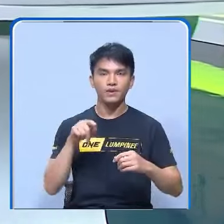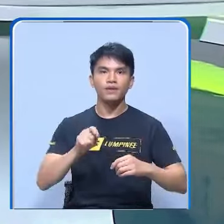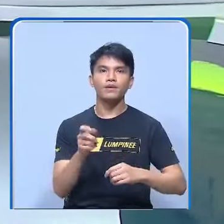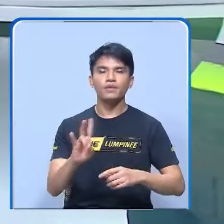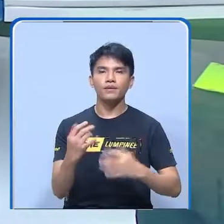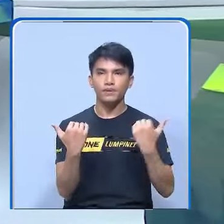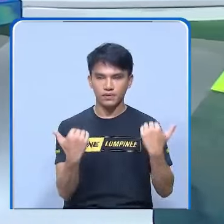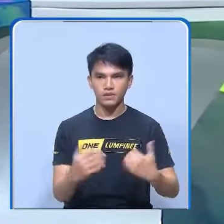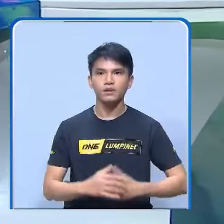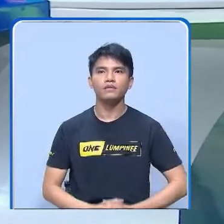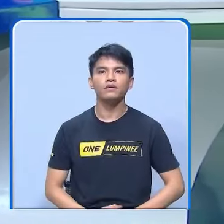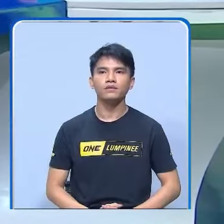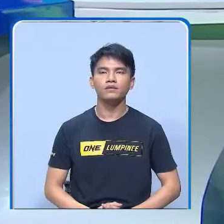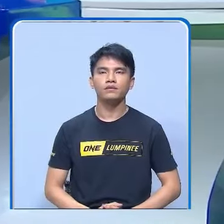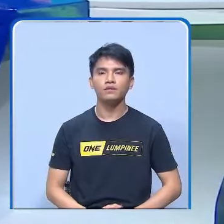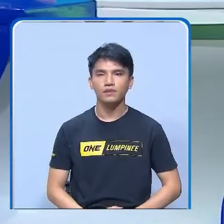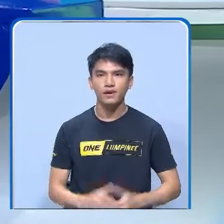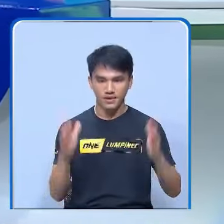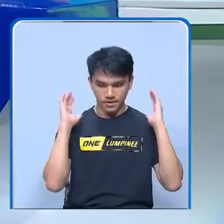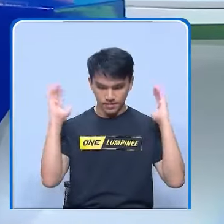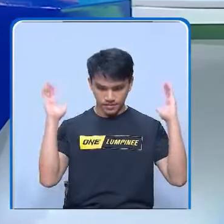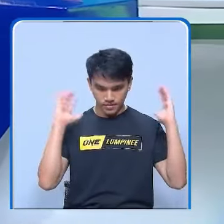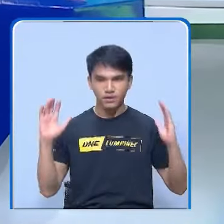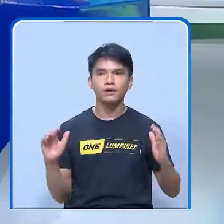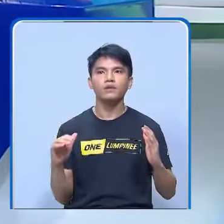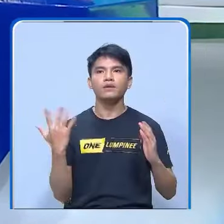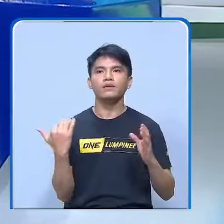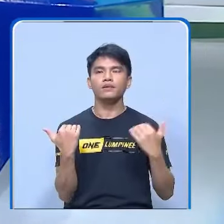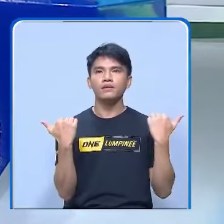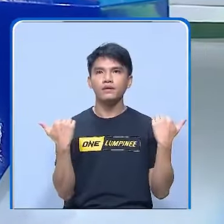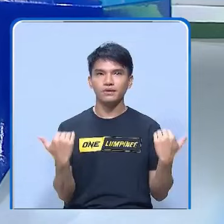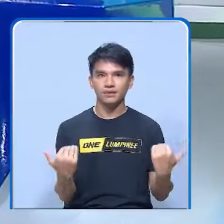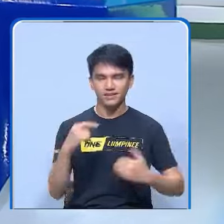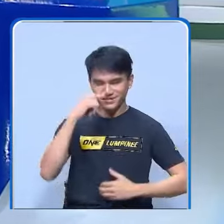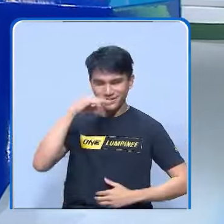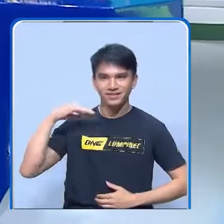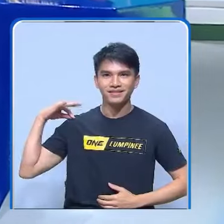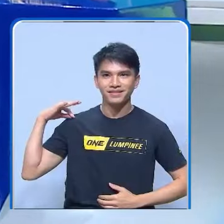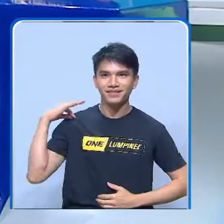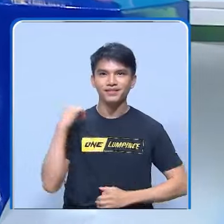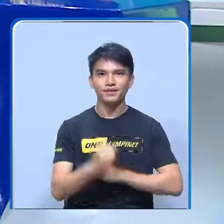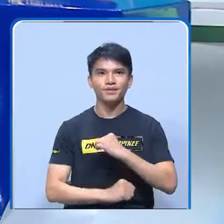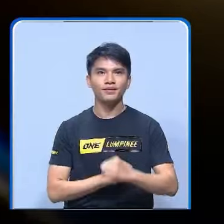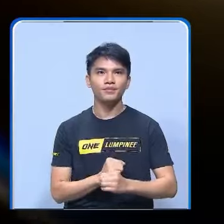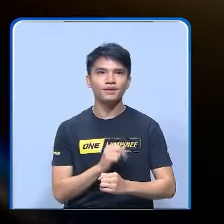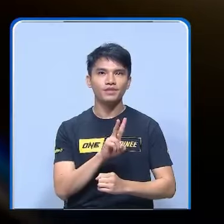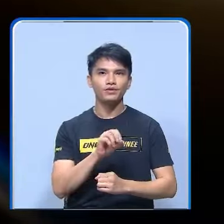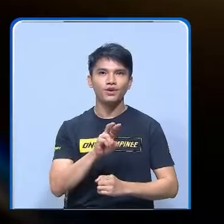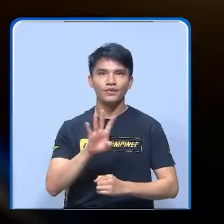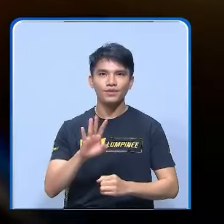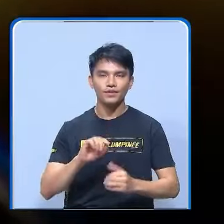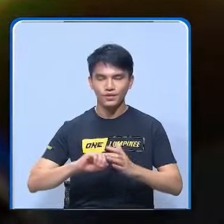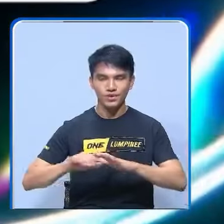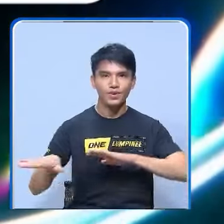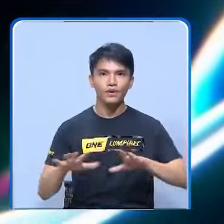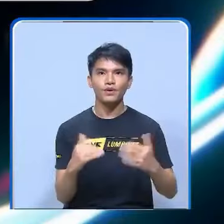คุณผู้ชมคะบอกกล่าวการประชาสัมพันธ์กันนะว่าตอนนี้รันเวย์ไทยซูเปอร์โมเบล2024พร้อมแล้วเปิดโอกาส